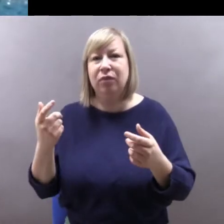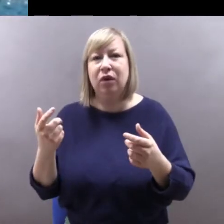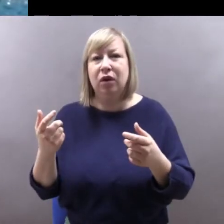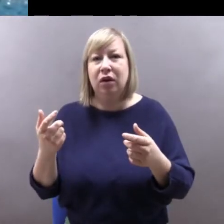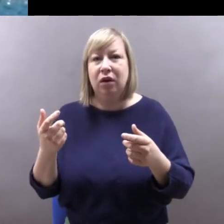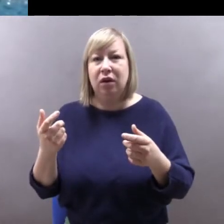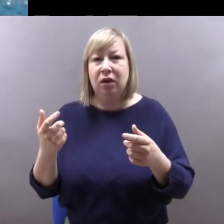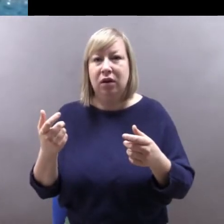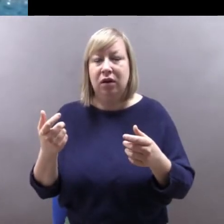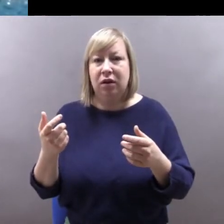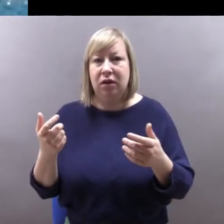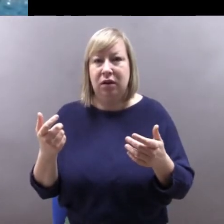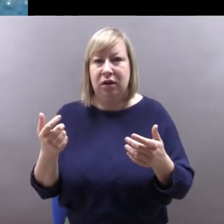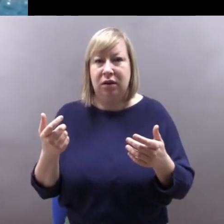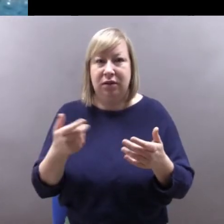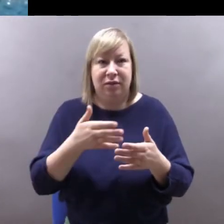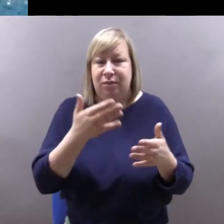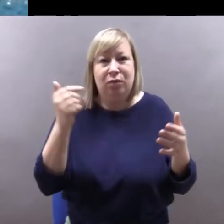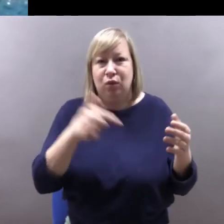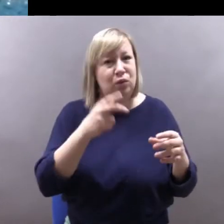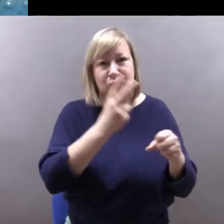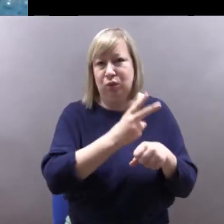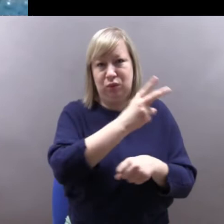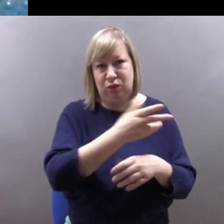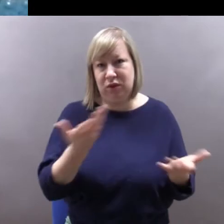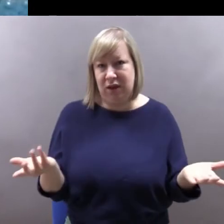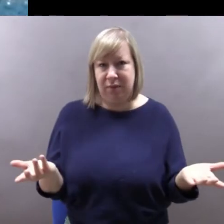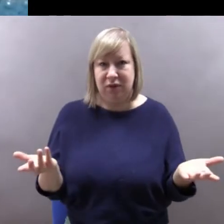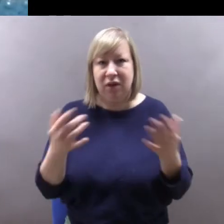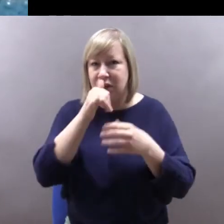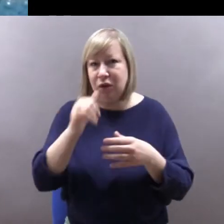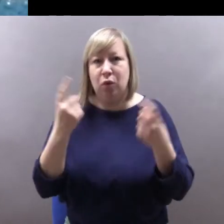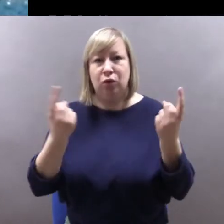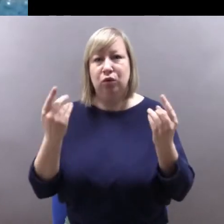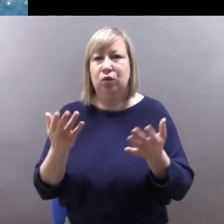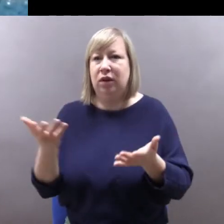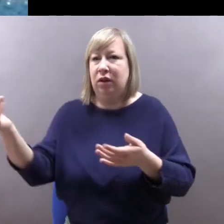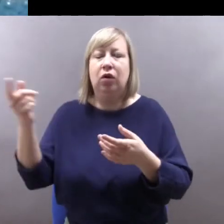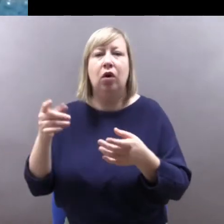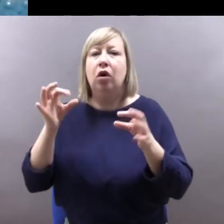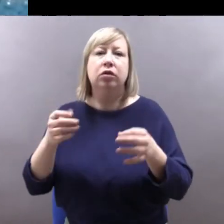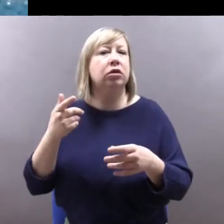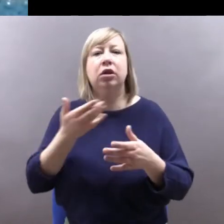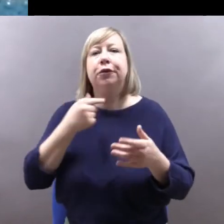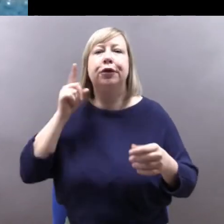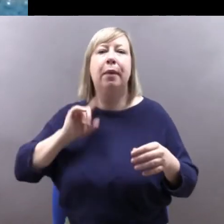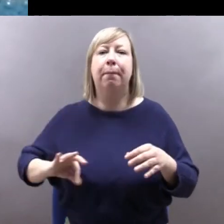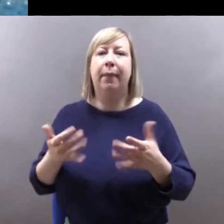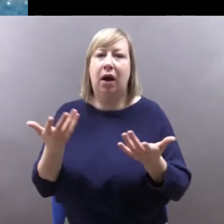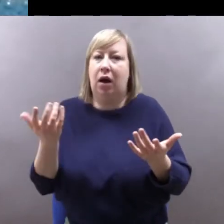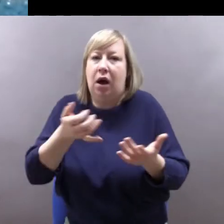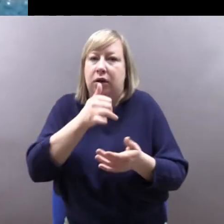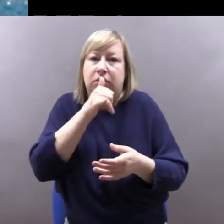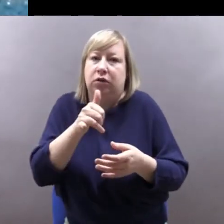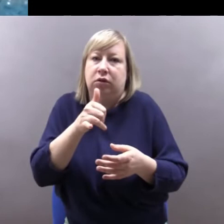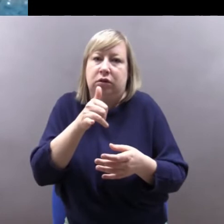te osoby wymieniać, a nie tak, że dzisiaj nie ma tego pana i pani nie załatwi sprawy. I ona oczywiście załatwiła tą sprawę,